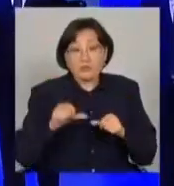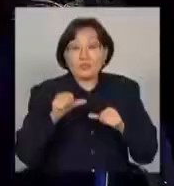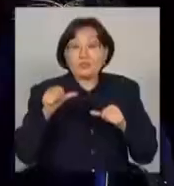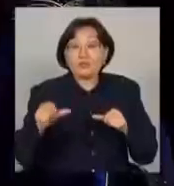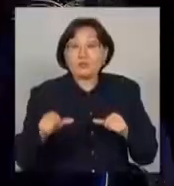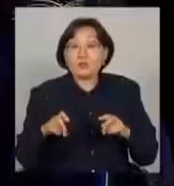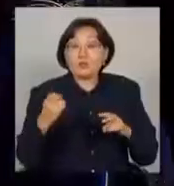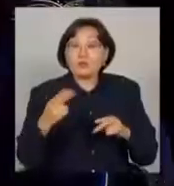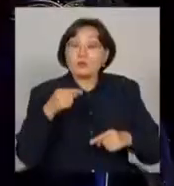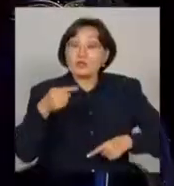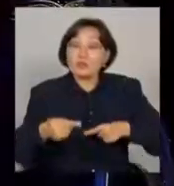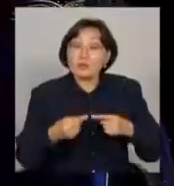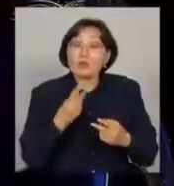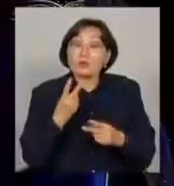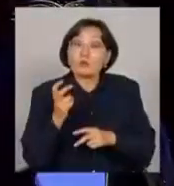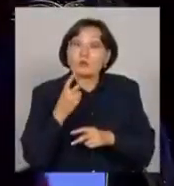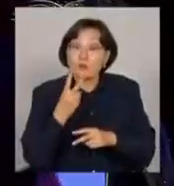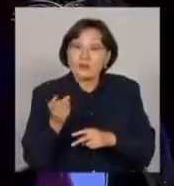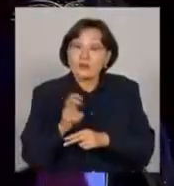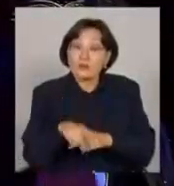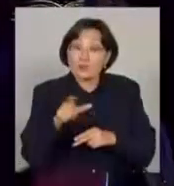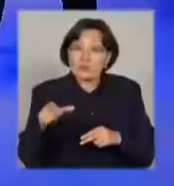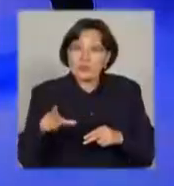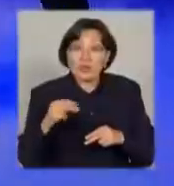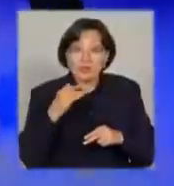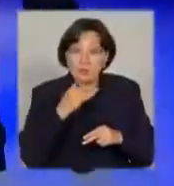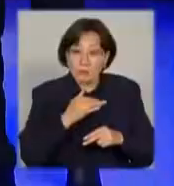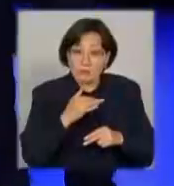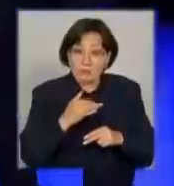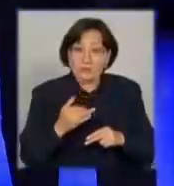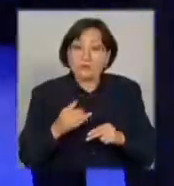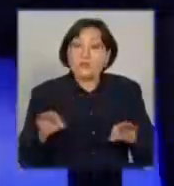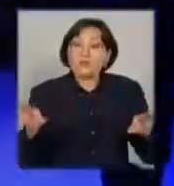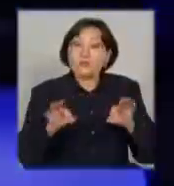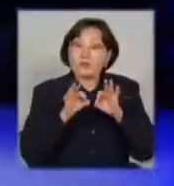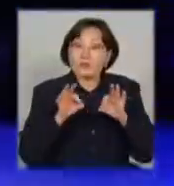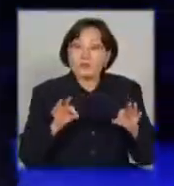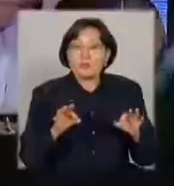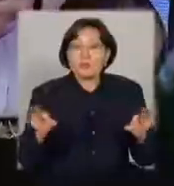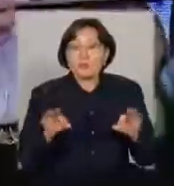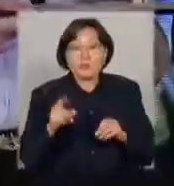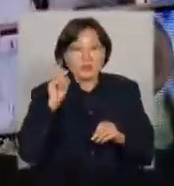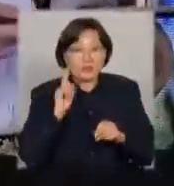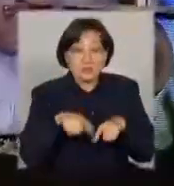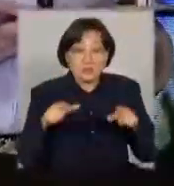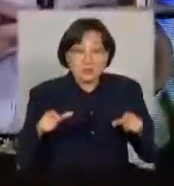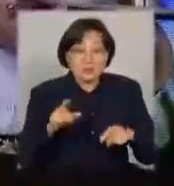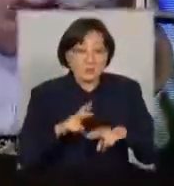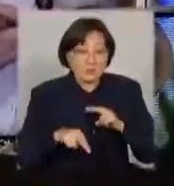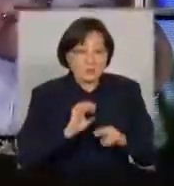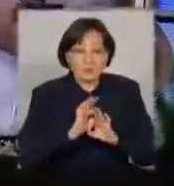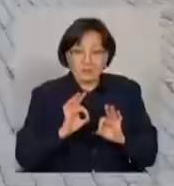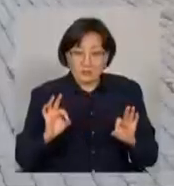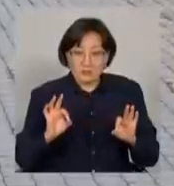мен ұлттық дәстүрін көрмекке келген алматылықтардың қатары көп болды. Әсем әуен, әуезді ән тыңдаған тұрғындардың көңілі